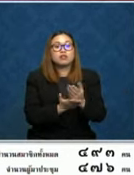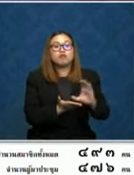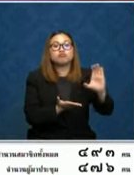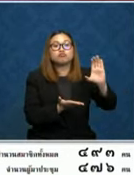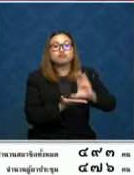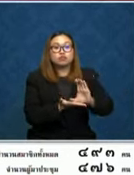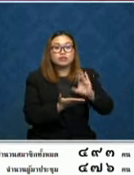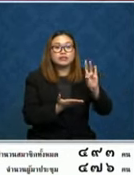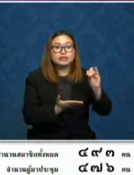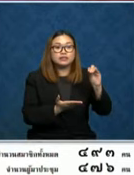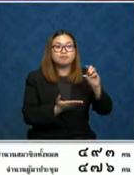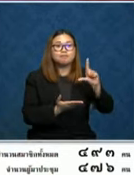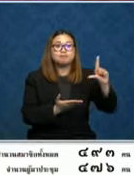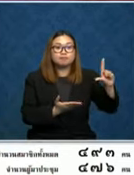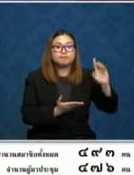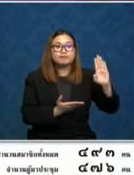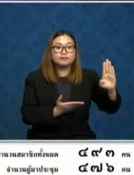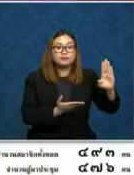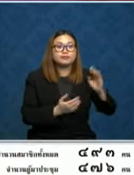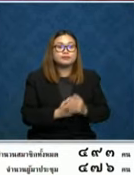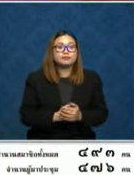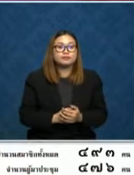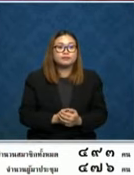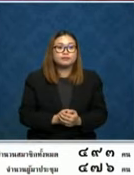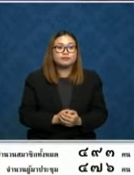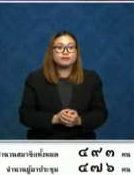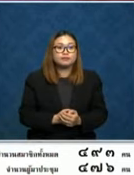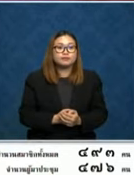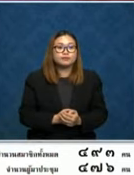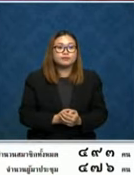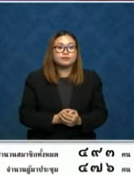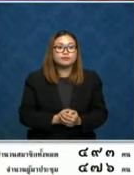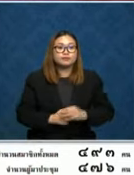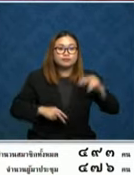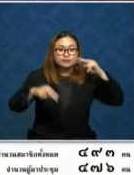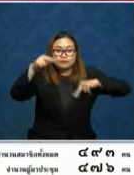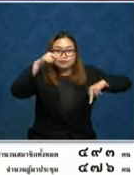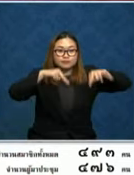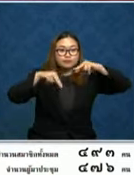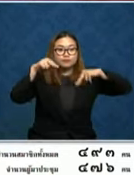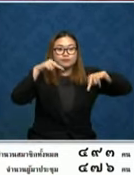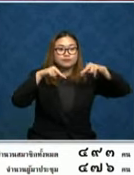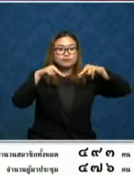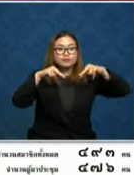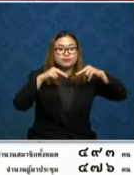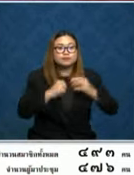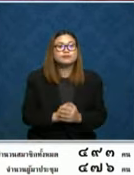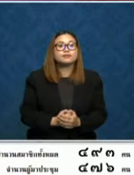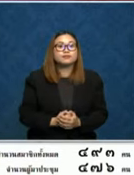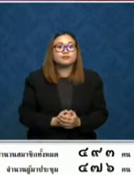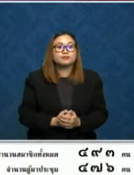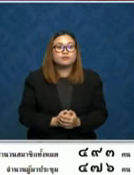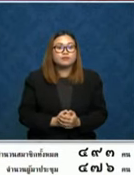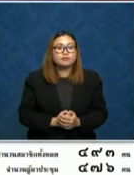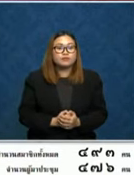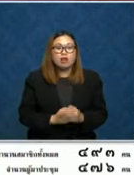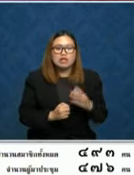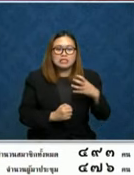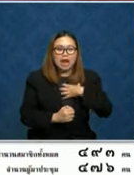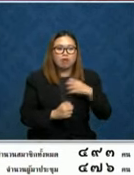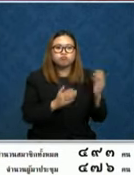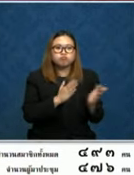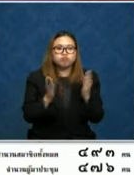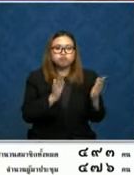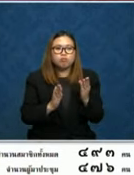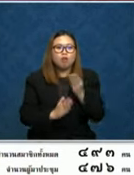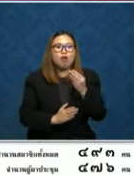70ล้านบาทนะครับซึ่งผู้ที่อุทธรณ์เนี่ยนะครับ เขาบอกว่าจะทำให้แบบรวดเร็วขึ้นแต่ว่า